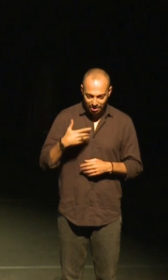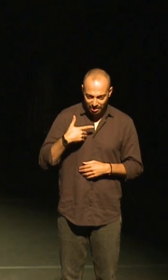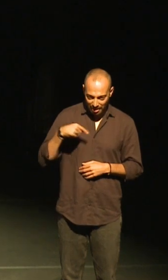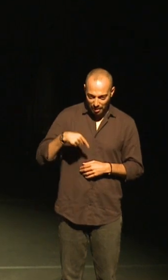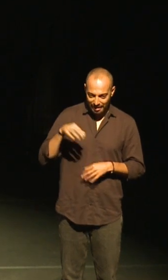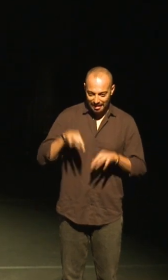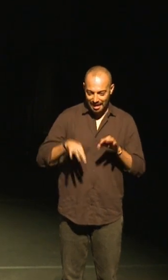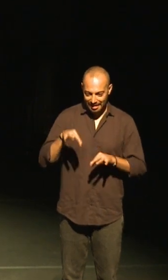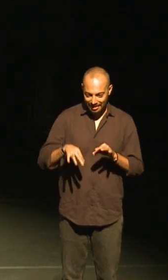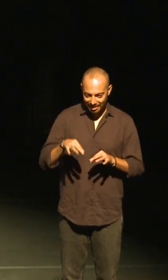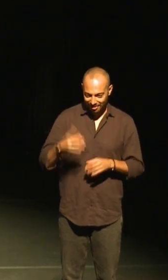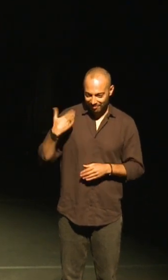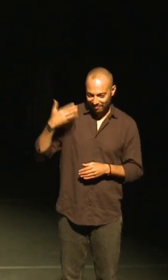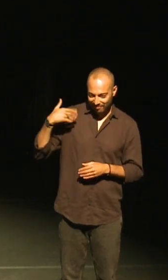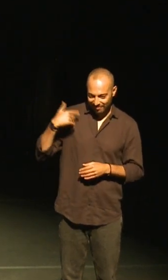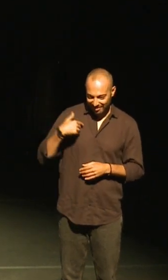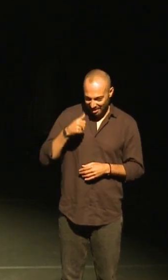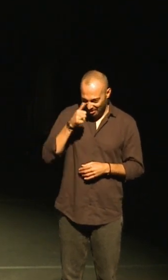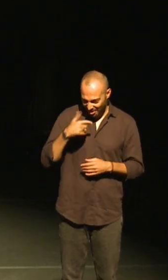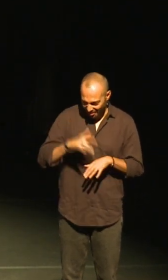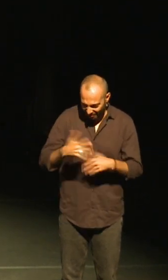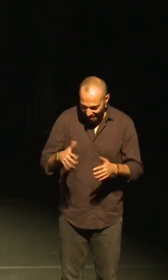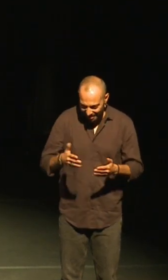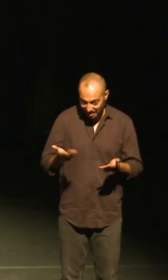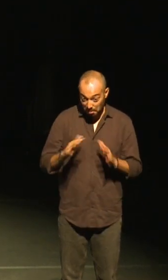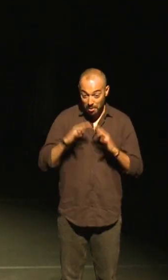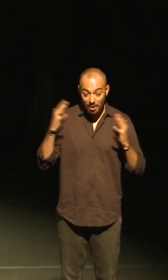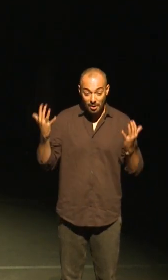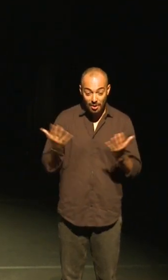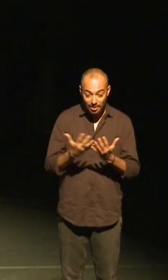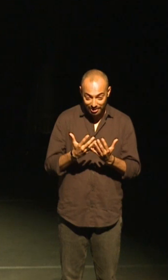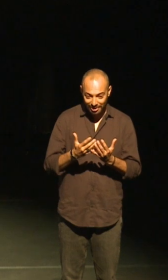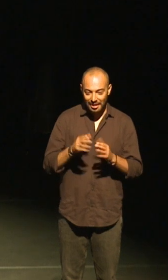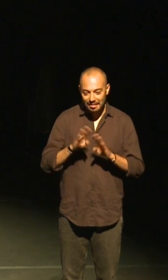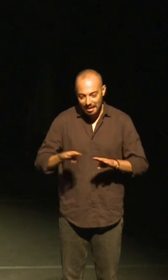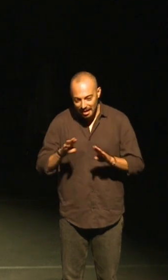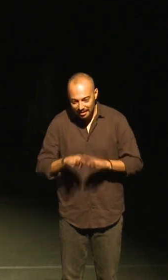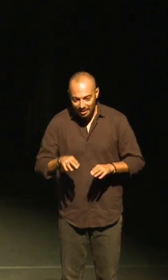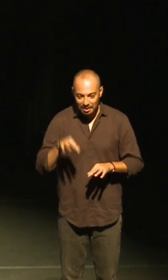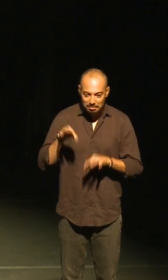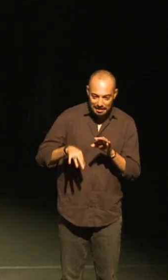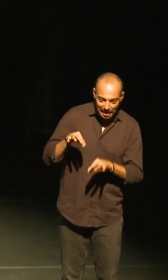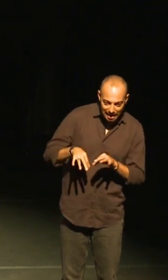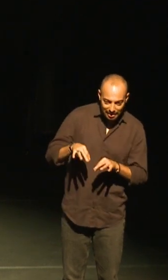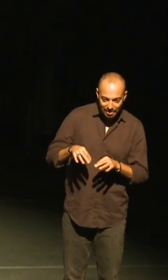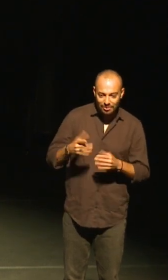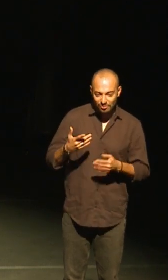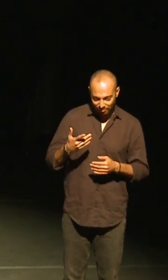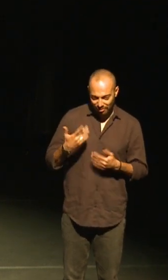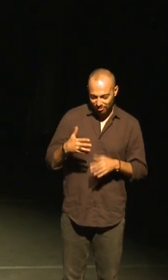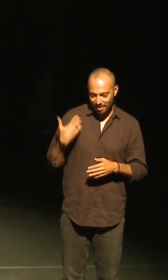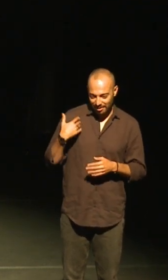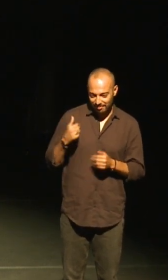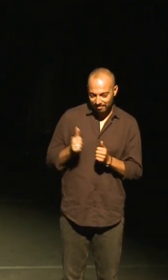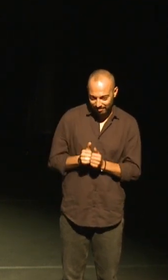mondo del teatro e dello spettacolo c'è hanno accompagnato in questi anni Allora stamattina Scusami